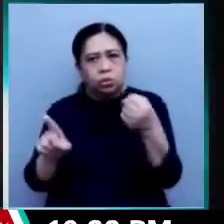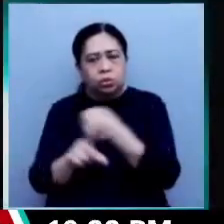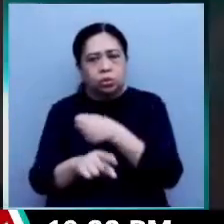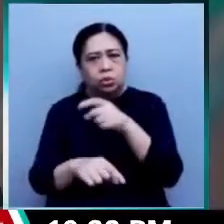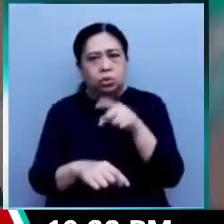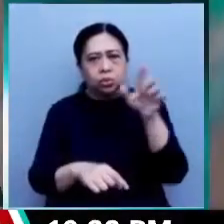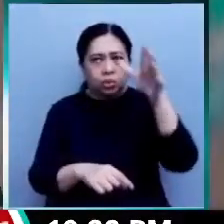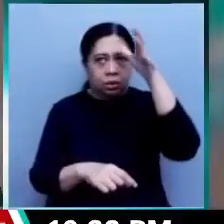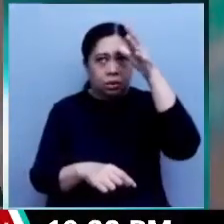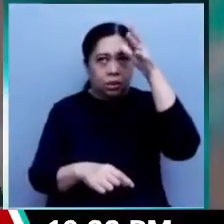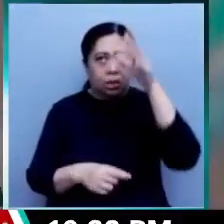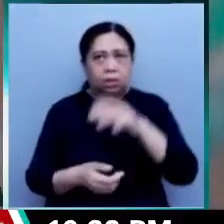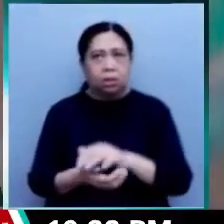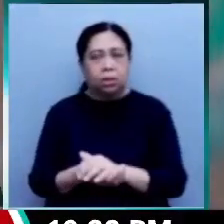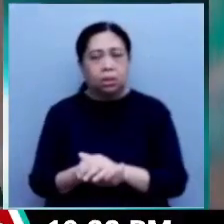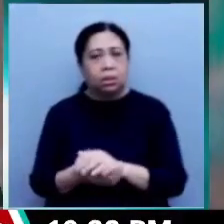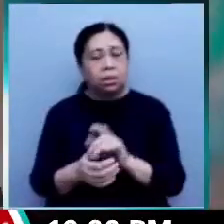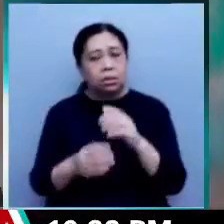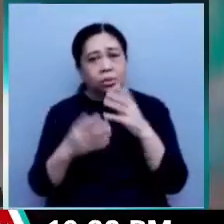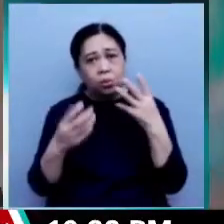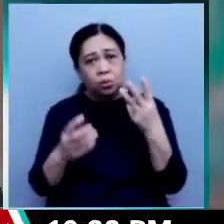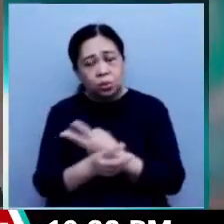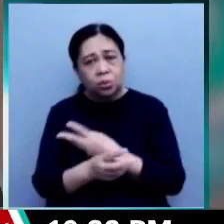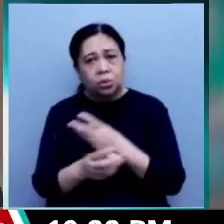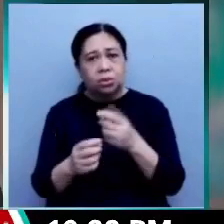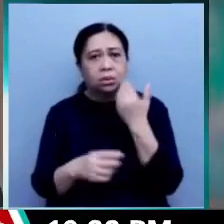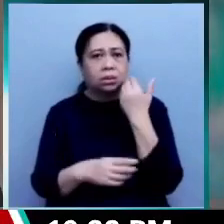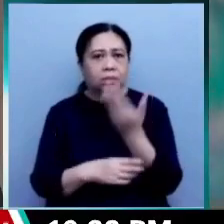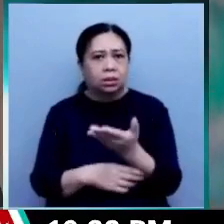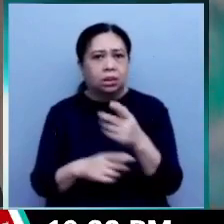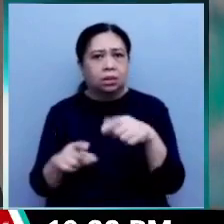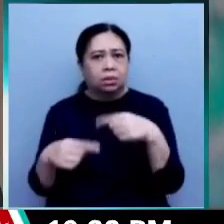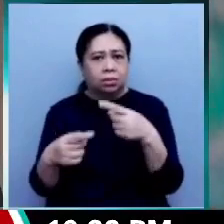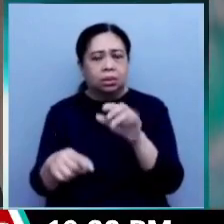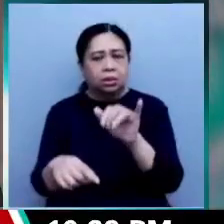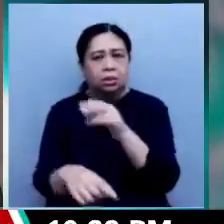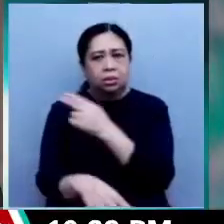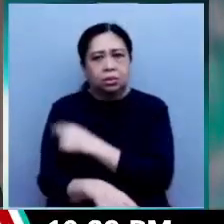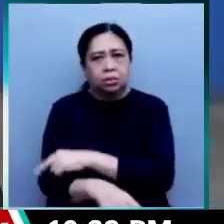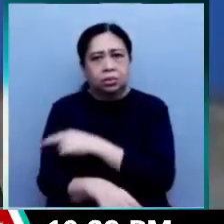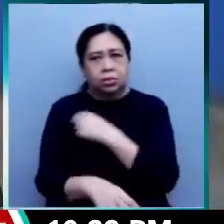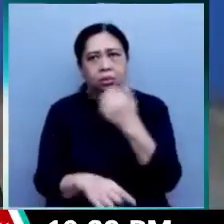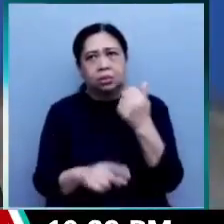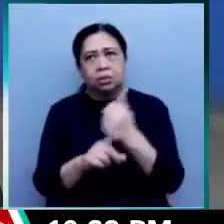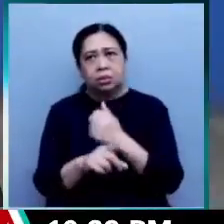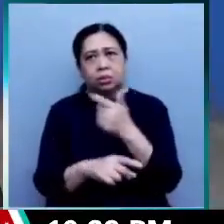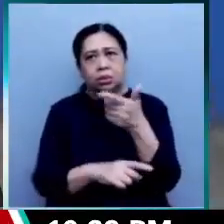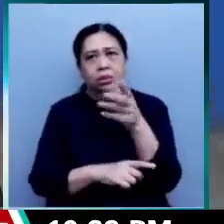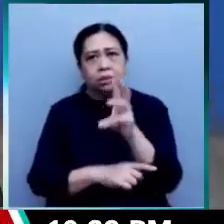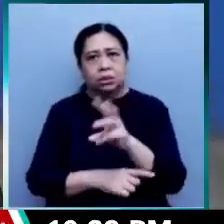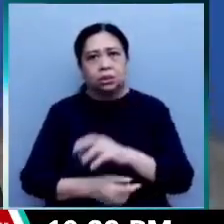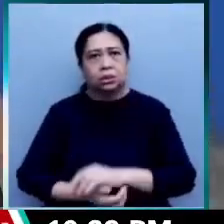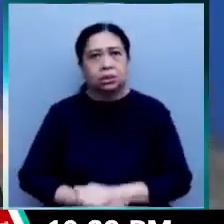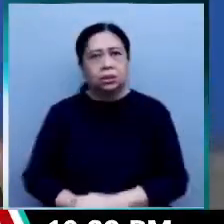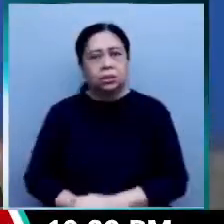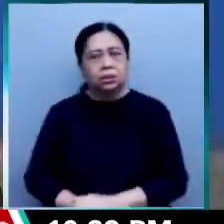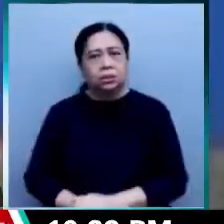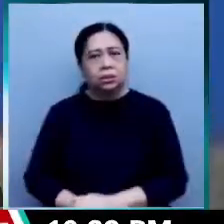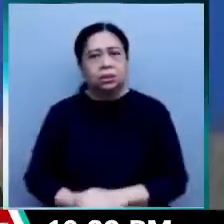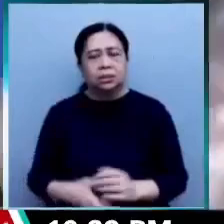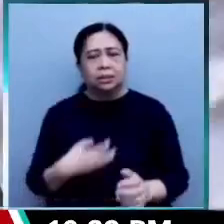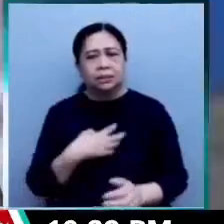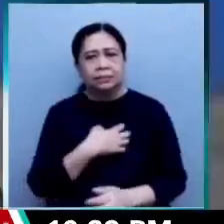AMA ang masaklap nasawi si CJ Habang nasa ospital nitong August 26 Sobrang sakit